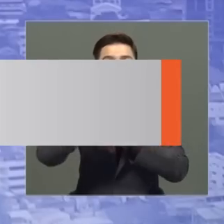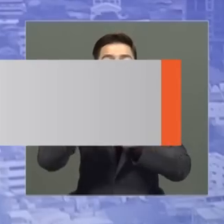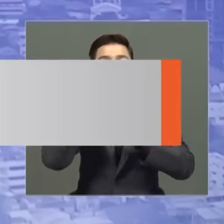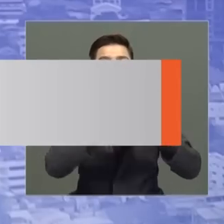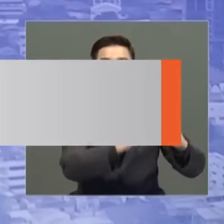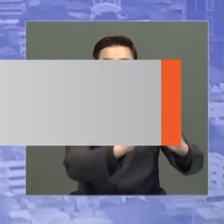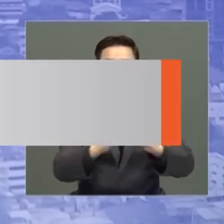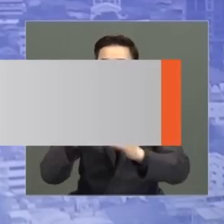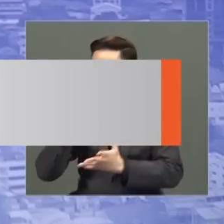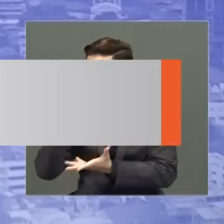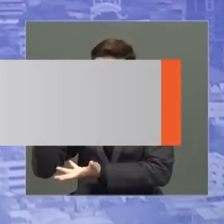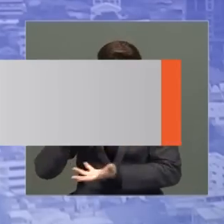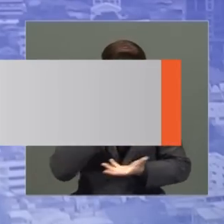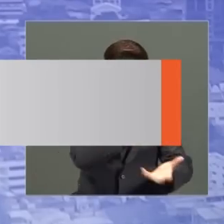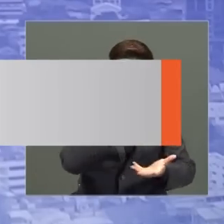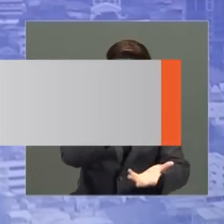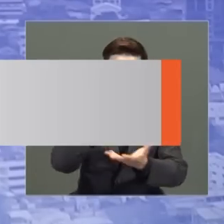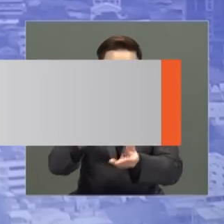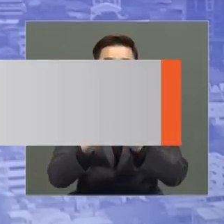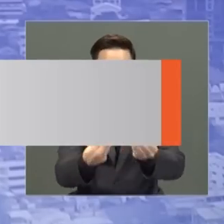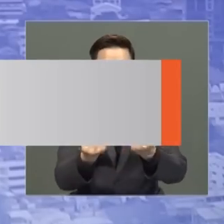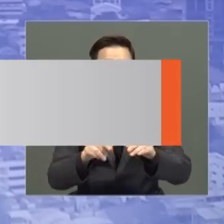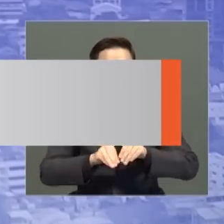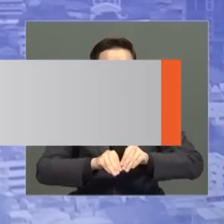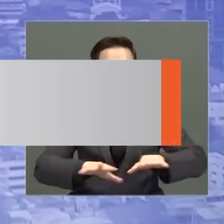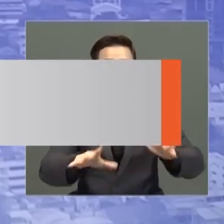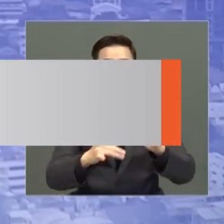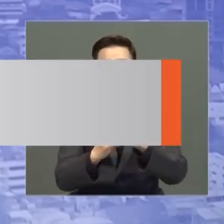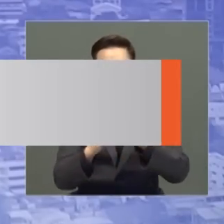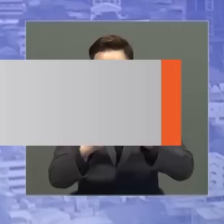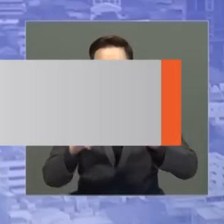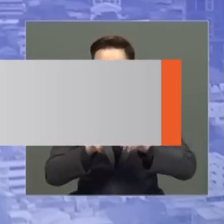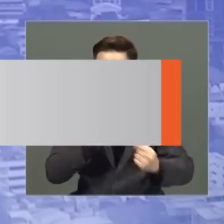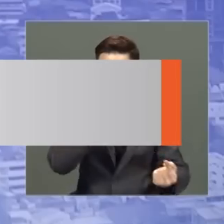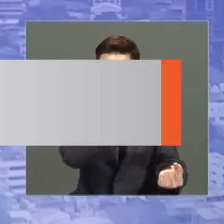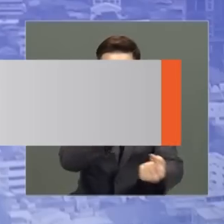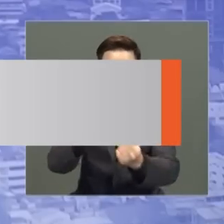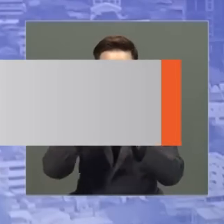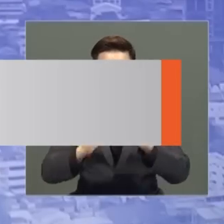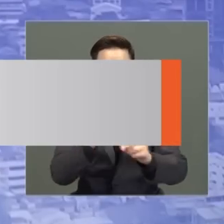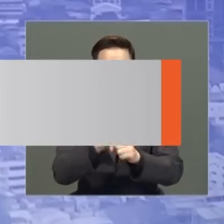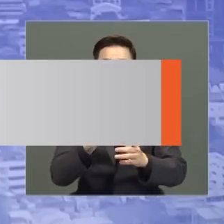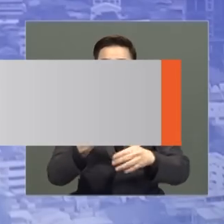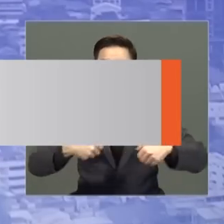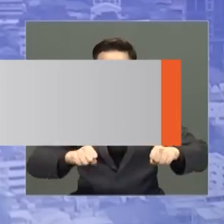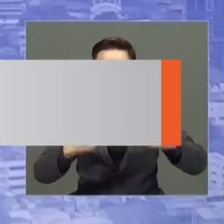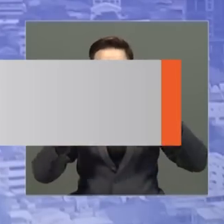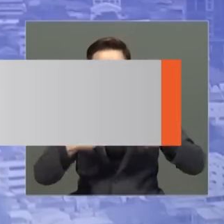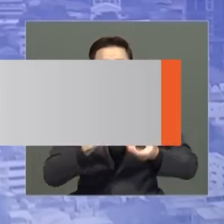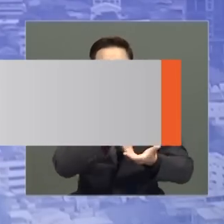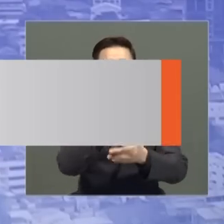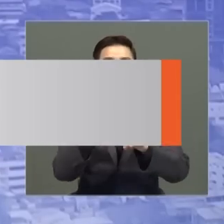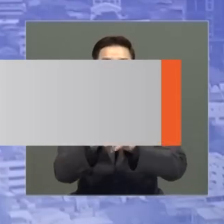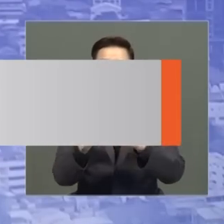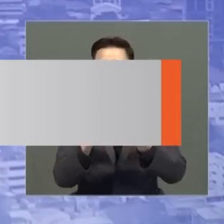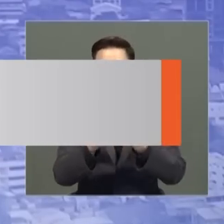Work From Home ตรงนี้เนี่ยการพิจารณากระจายวัคซีนก็จะยังลงไปที่บุคลากรเหล่านี้ด้วยนะคะรวมทั้